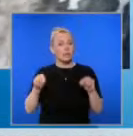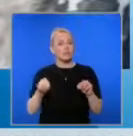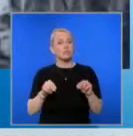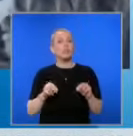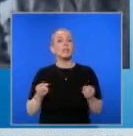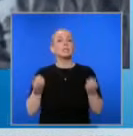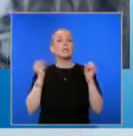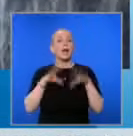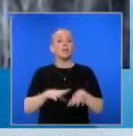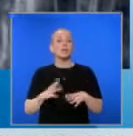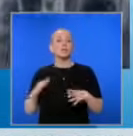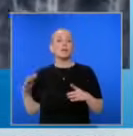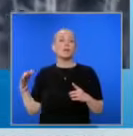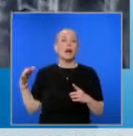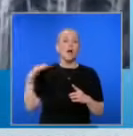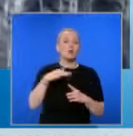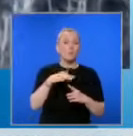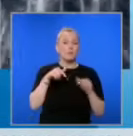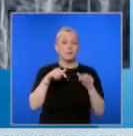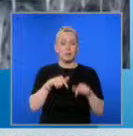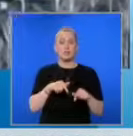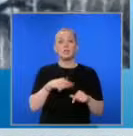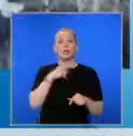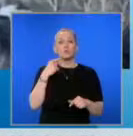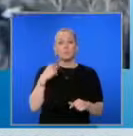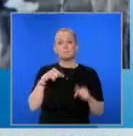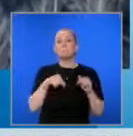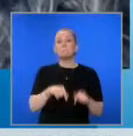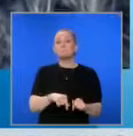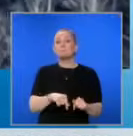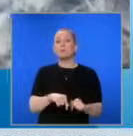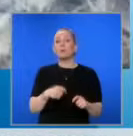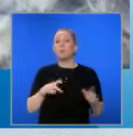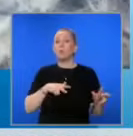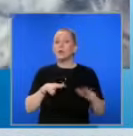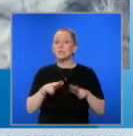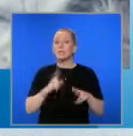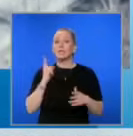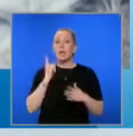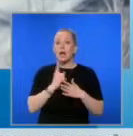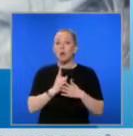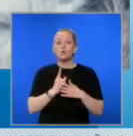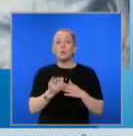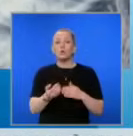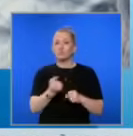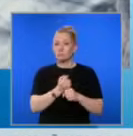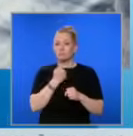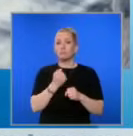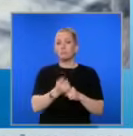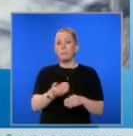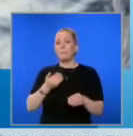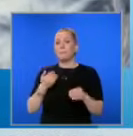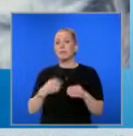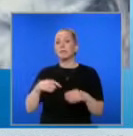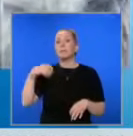през западните граници на Русия. Акциите им са организирани нарочно, точно преди началото на президентските избори, които започват в